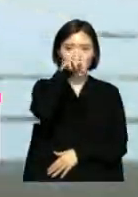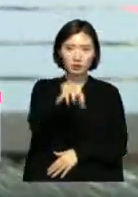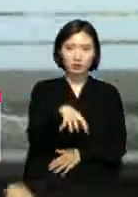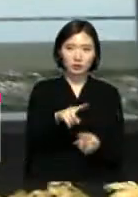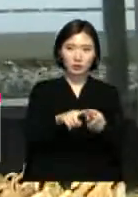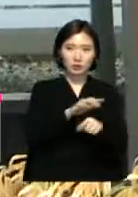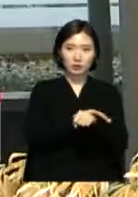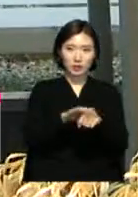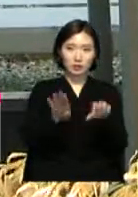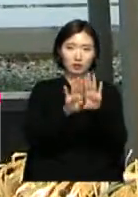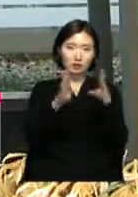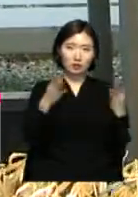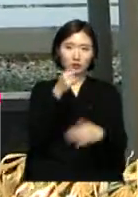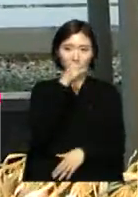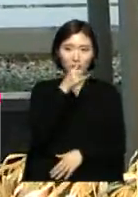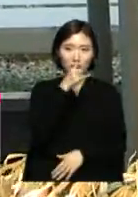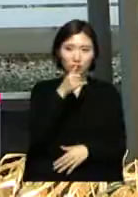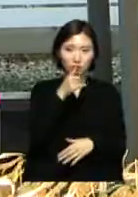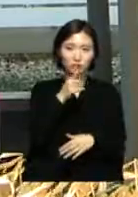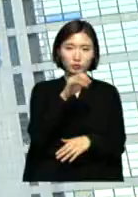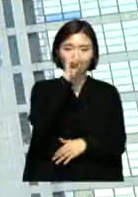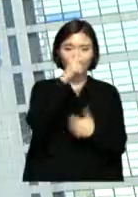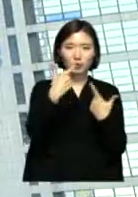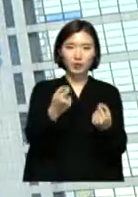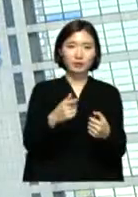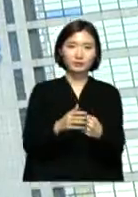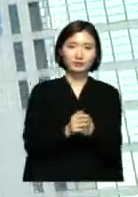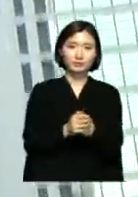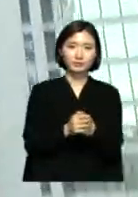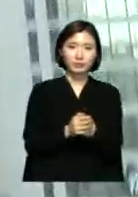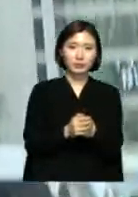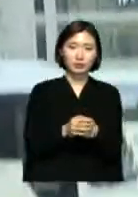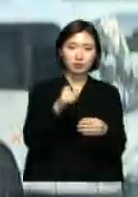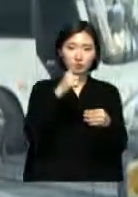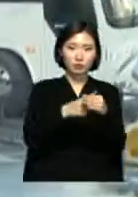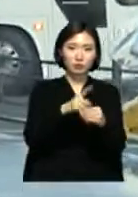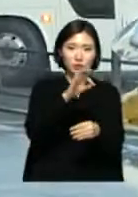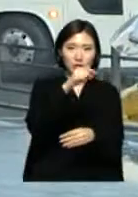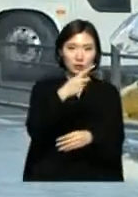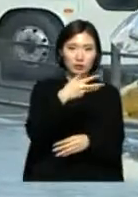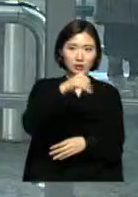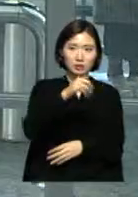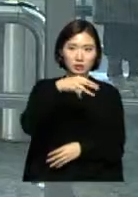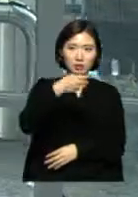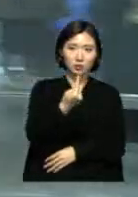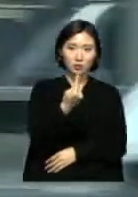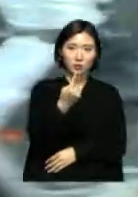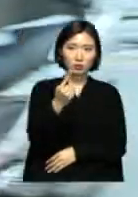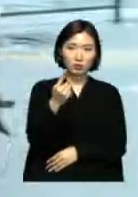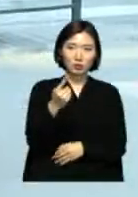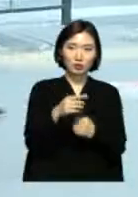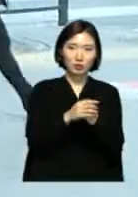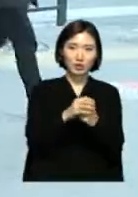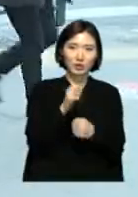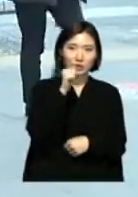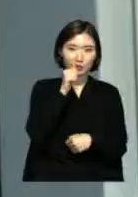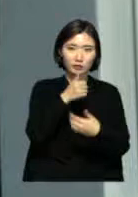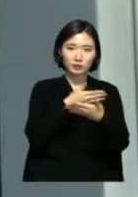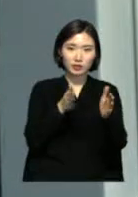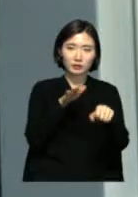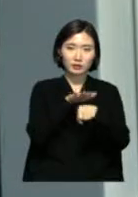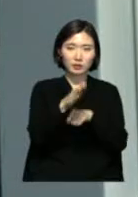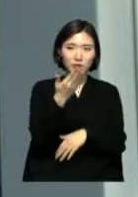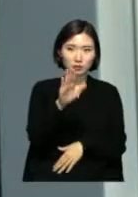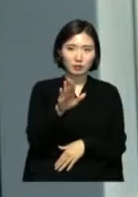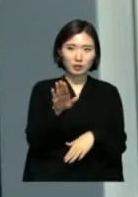잘 터져 있어서 공간이 잘 터져 있어서 괜찮은 것 같아요. 중구 을지로의 또 다른 곳. 컨테이너 형태의 흡연시설이지만